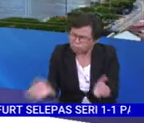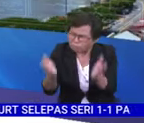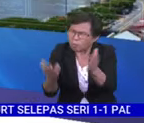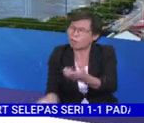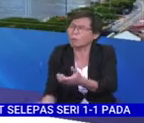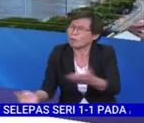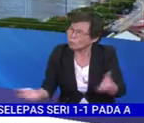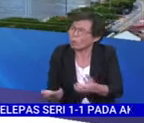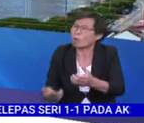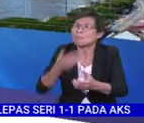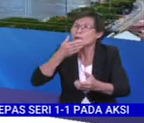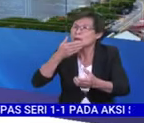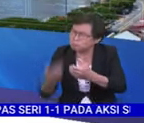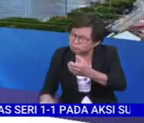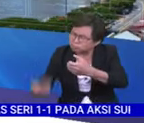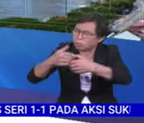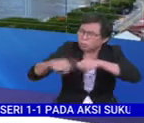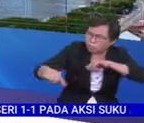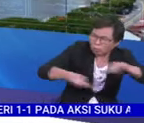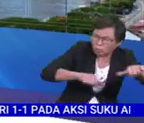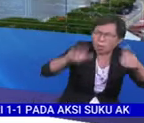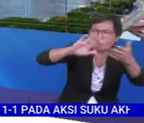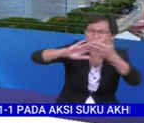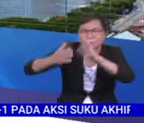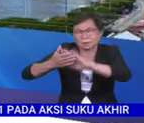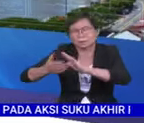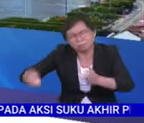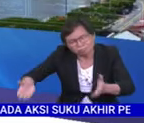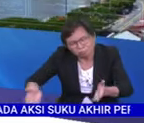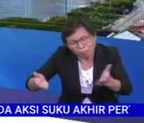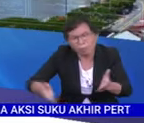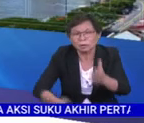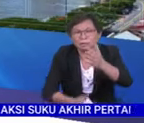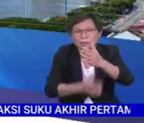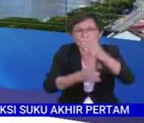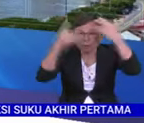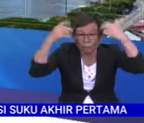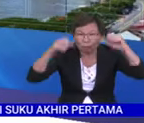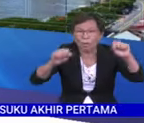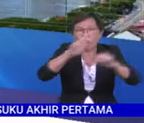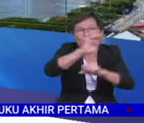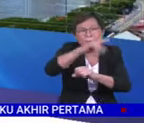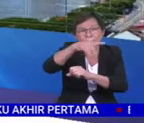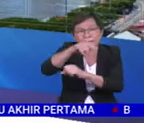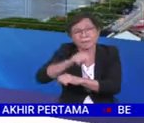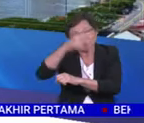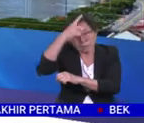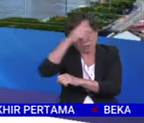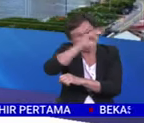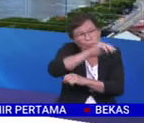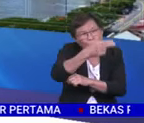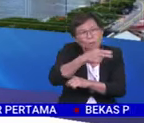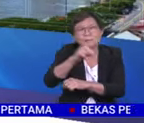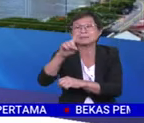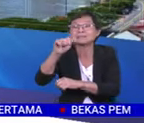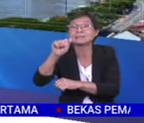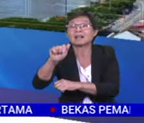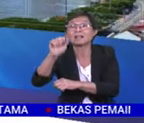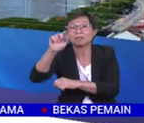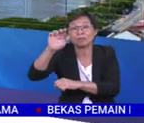golongan beliau untuk terlibat dalam aktiviti kemasyarakatan menurut imbalan yang dipertua mpse jatuh Muhammad shafee Abdullah